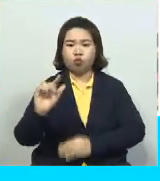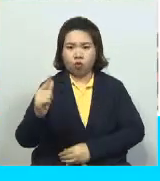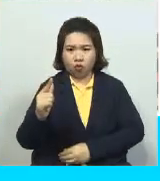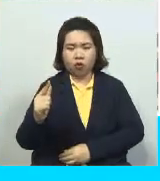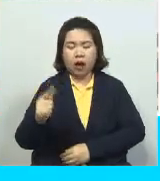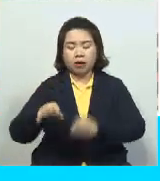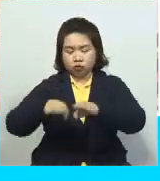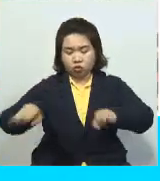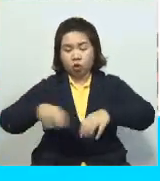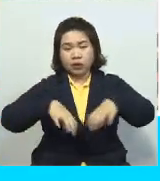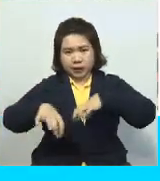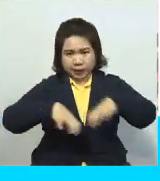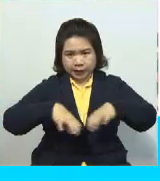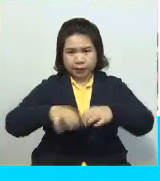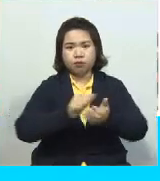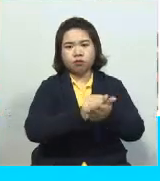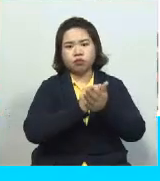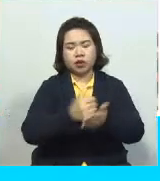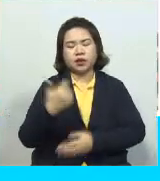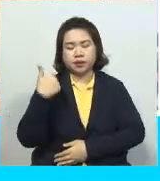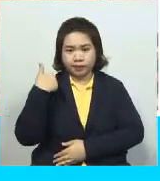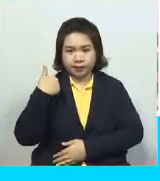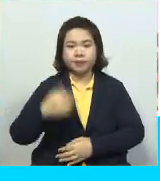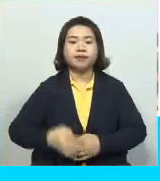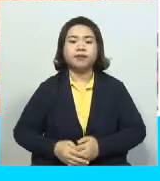ราก็มีการจัดเตรียมร